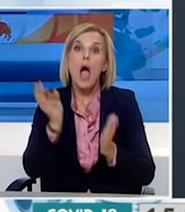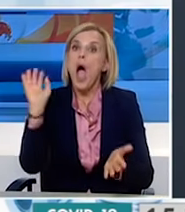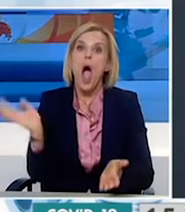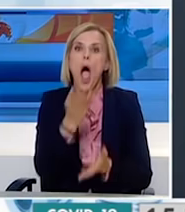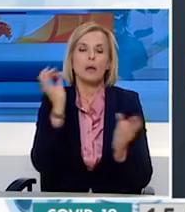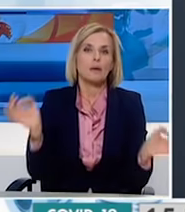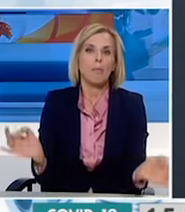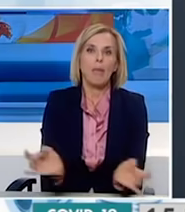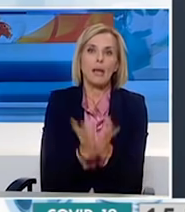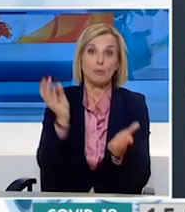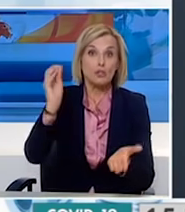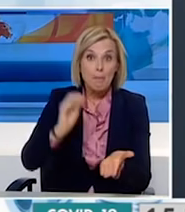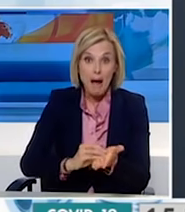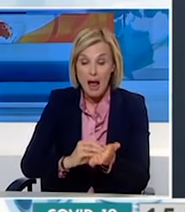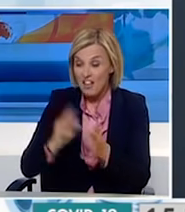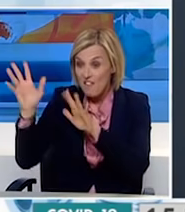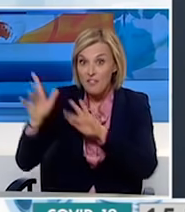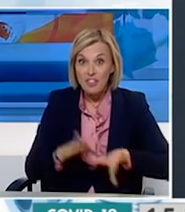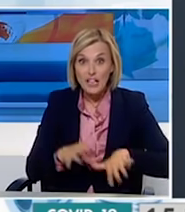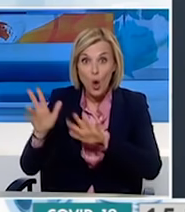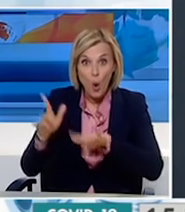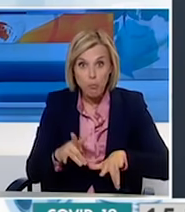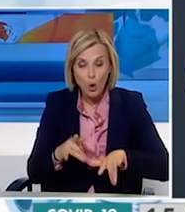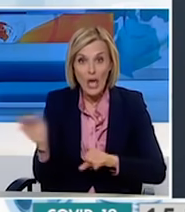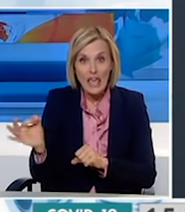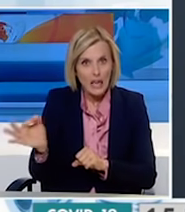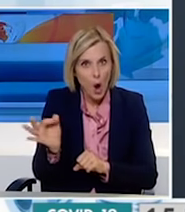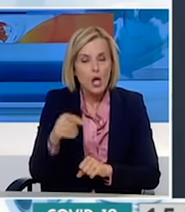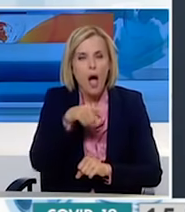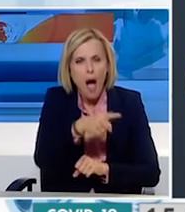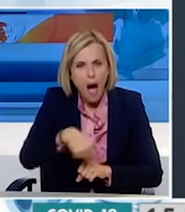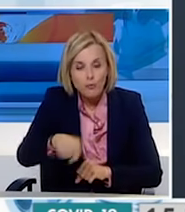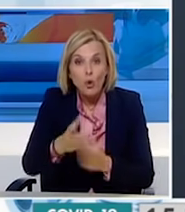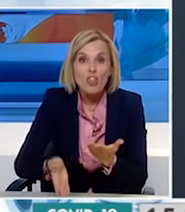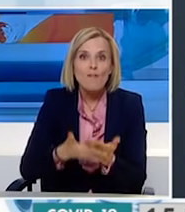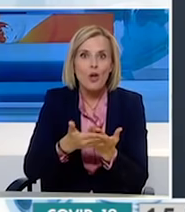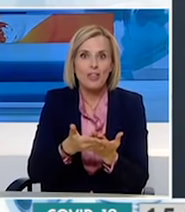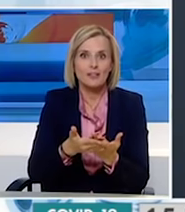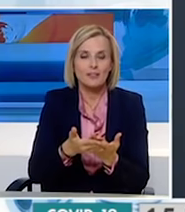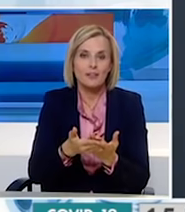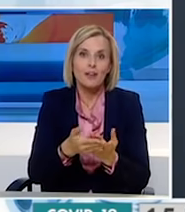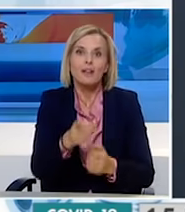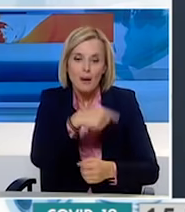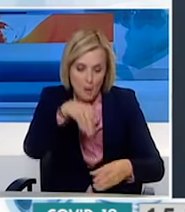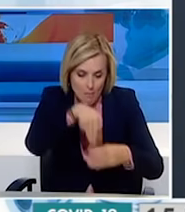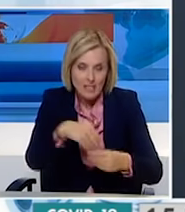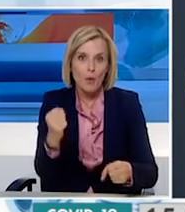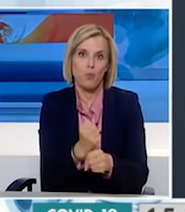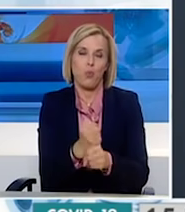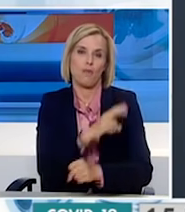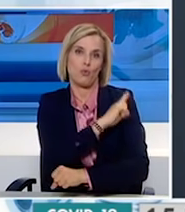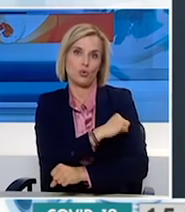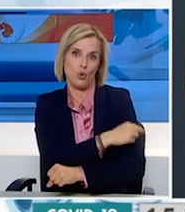δεύτερου κύματος του ιού τον επόμενο χειμώνα. Γιατί θα περιορίσει κατά κάποιο τρόπο την κυκλοφορία ενός ιού εξίσου επικίνδυνου,